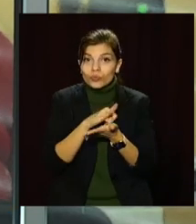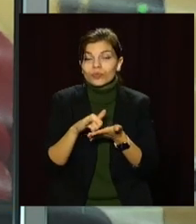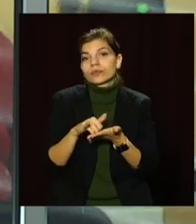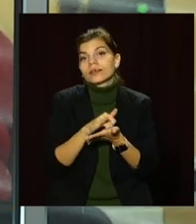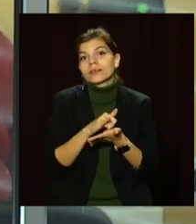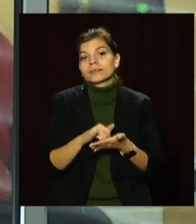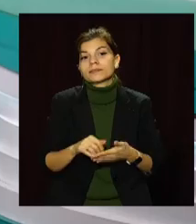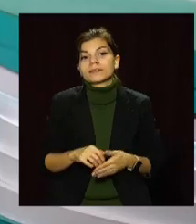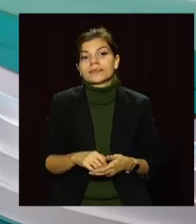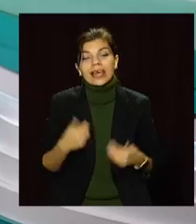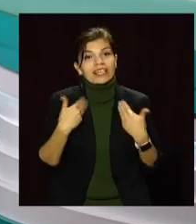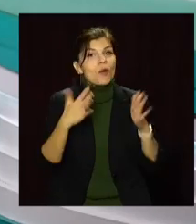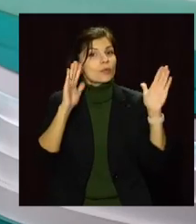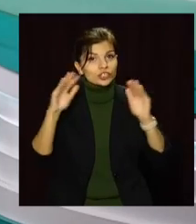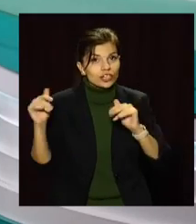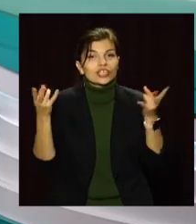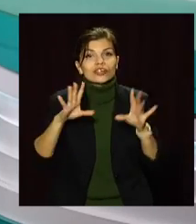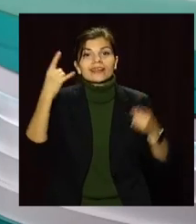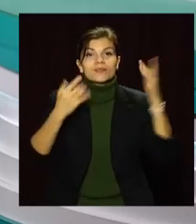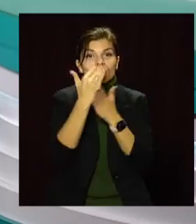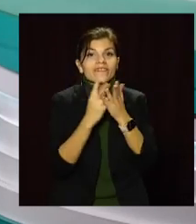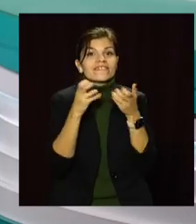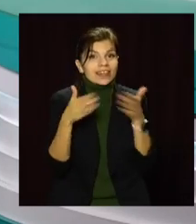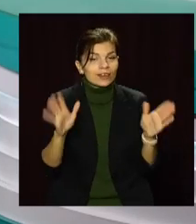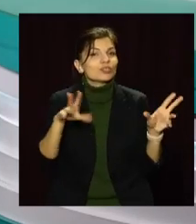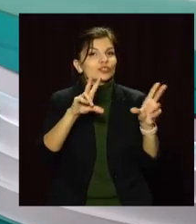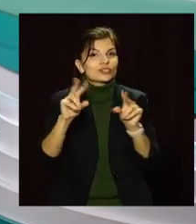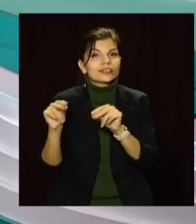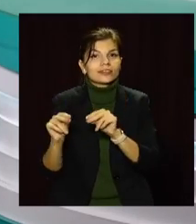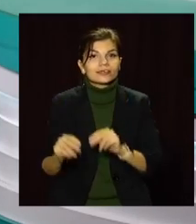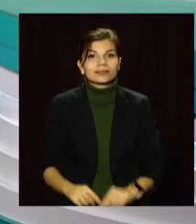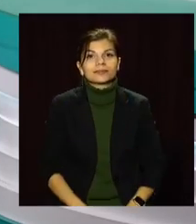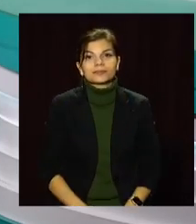нашому ютуб-каналі. Я з вами прощаюся, залишайтеся з відкритим і нехай щастить!